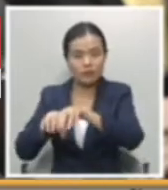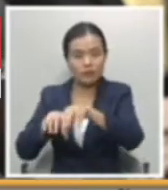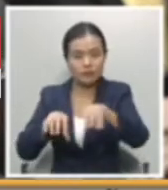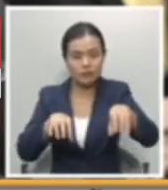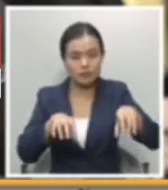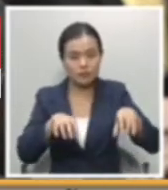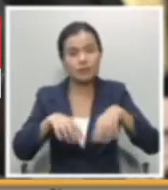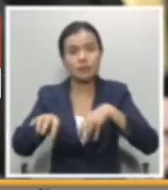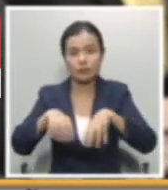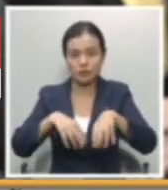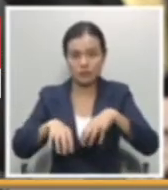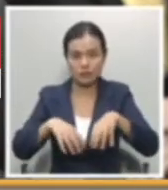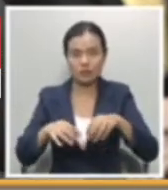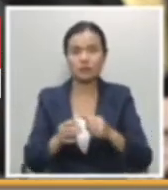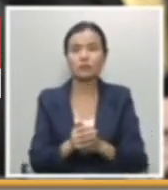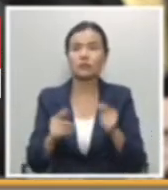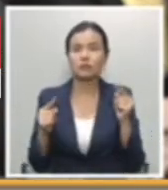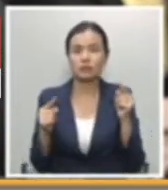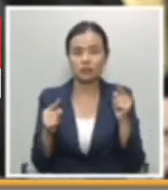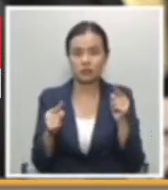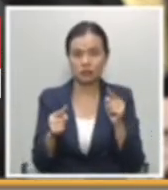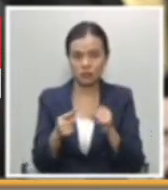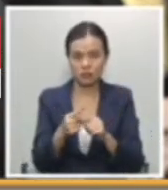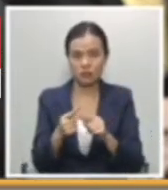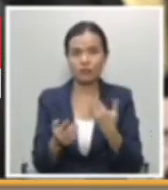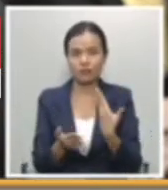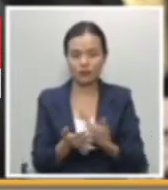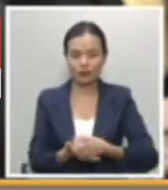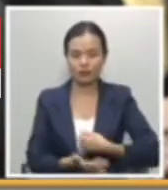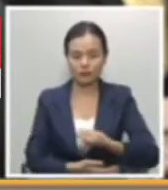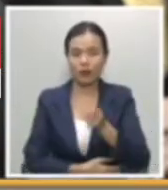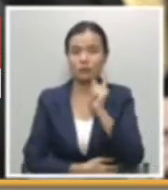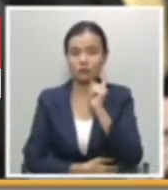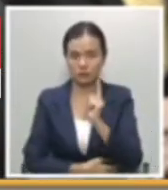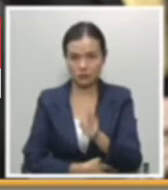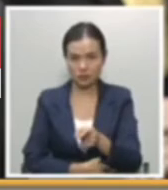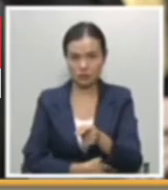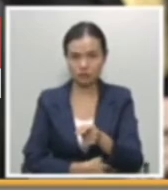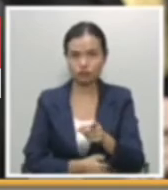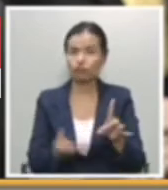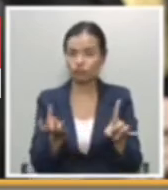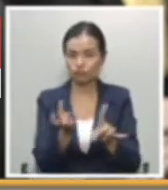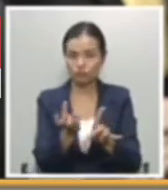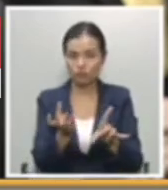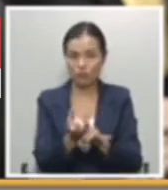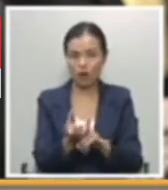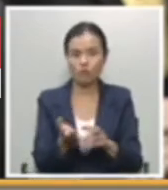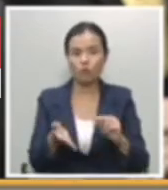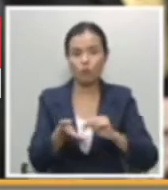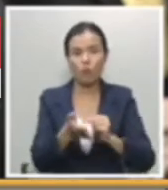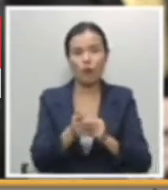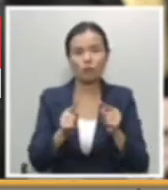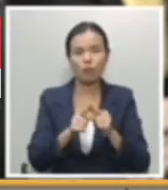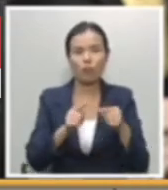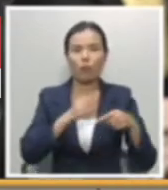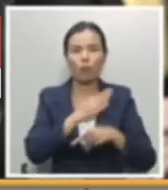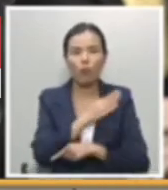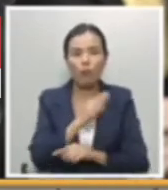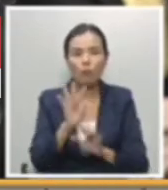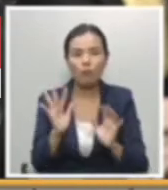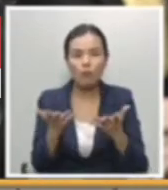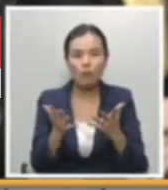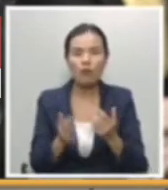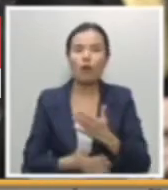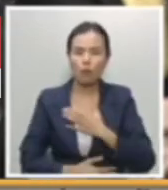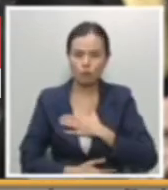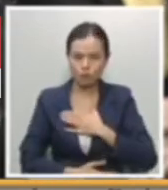สู่การจ่ายจริงนะฮะอย่างมีประสิทธิภาพไม่ให้มีเกิดการรั่วไหลผม